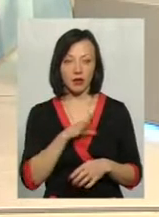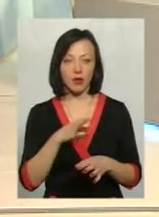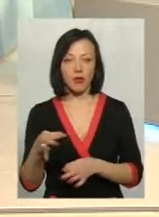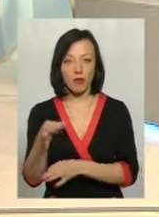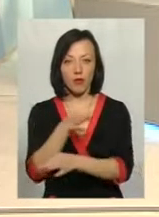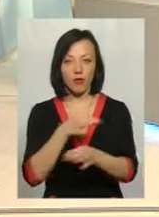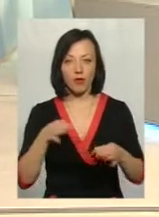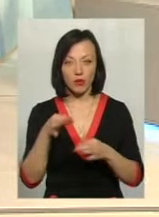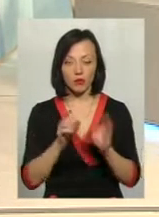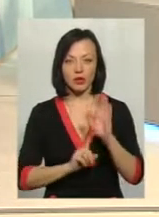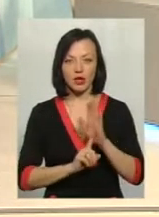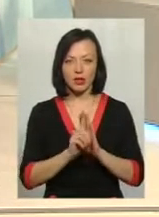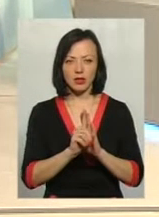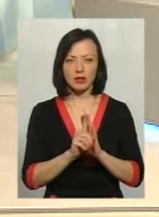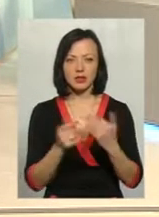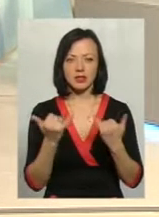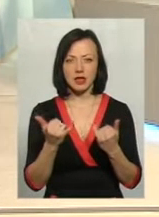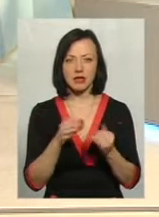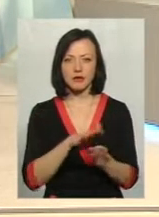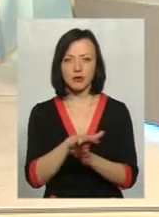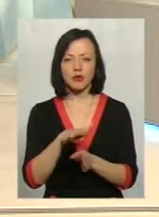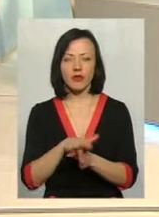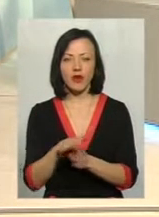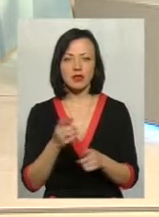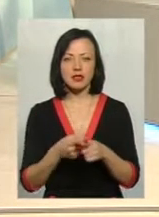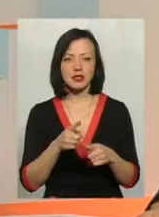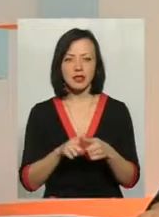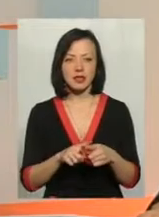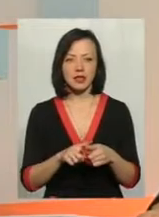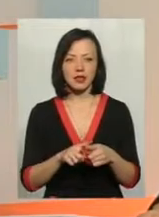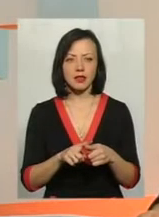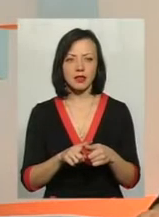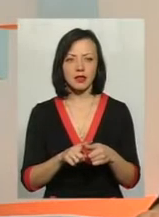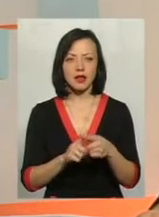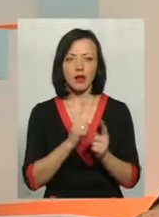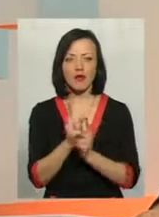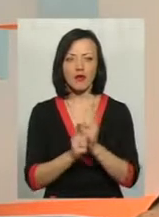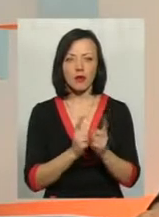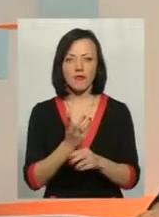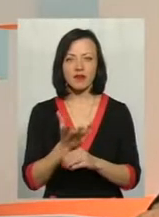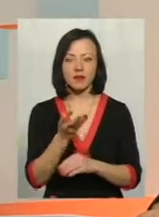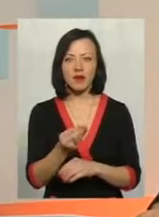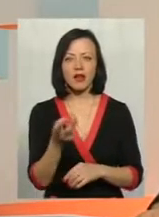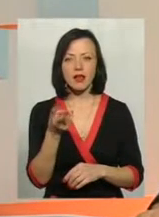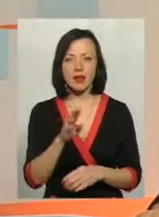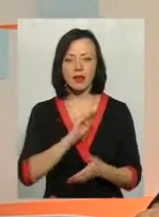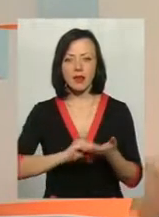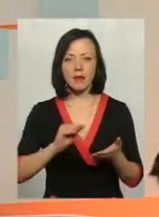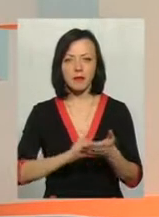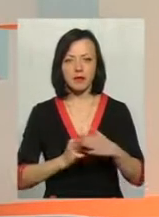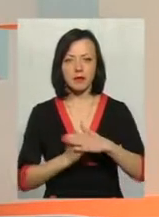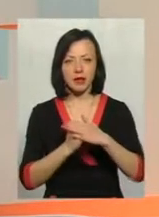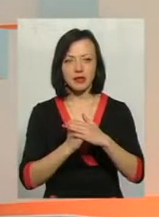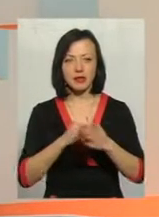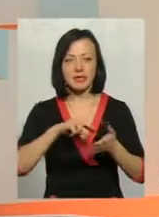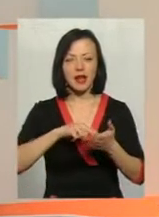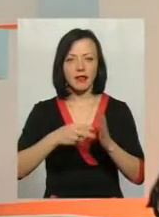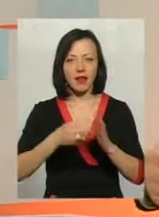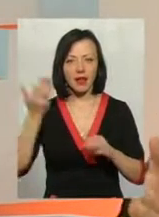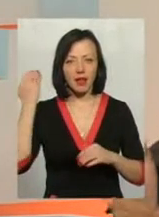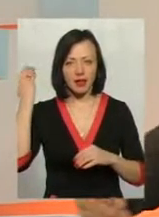ще почалось, по великому рахунку, то, що зараз відбувається, оця концепція реформи фінансування, вона була написана на базі